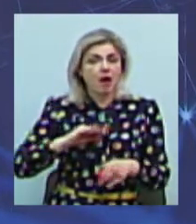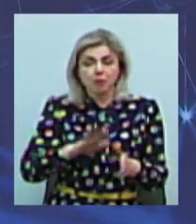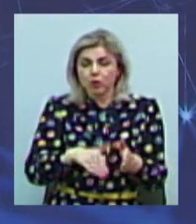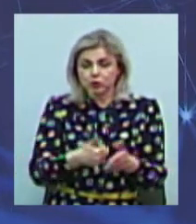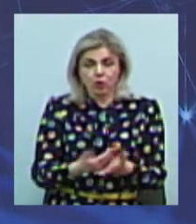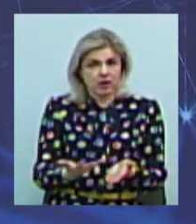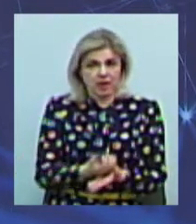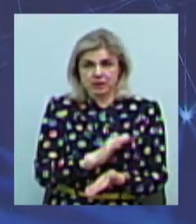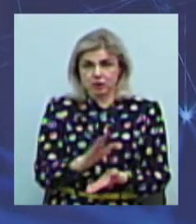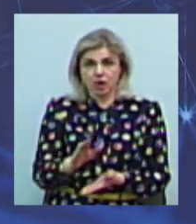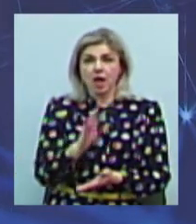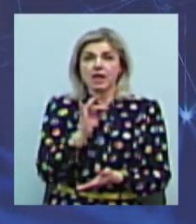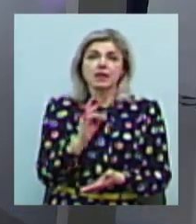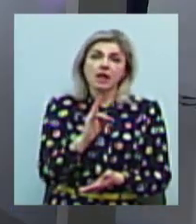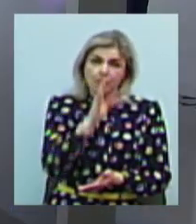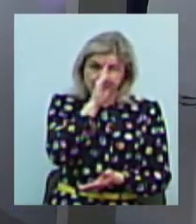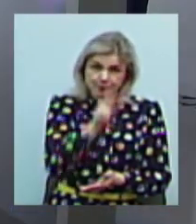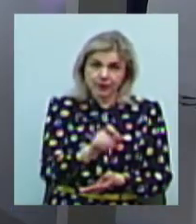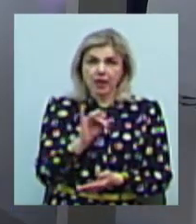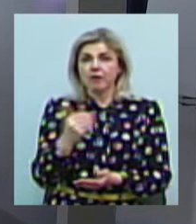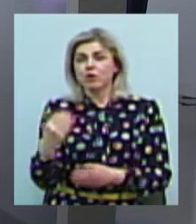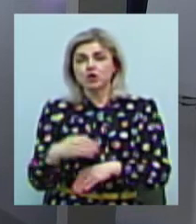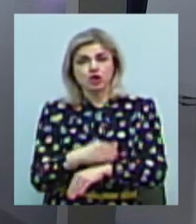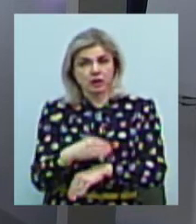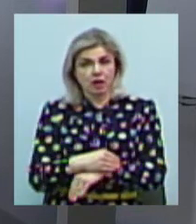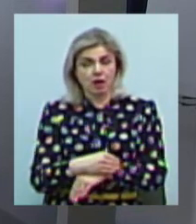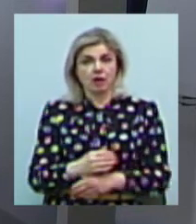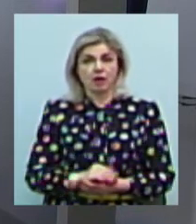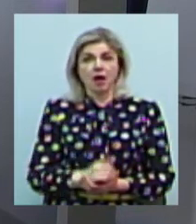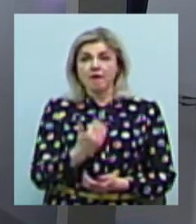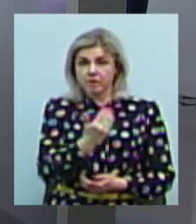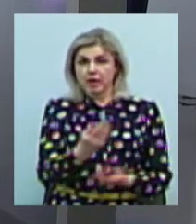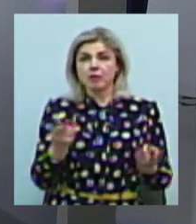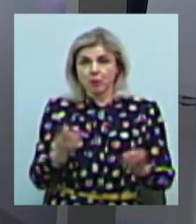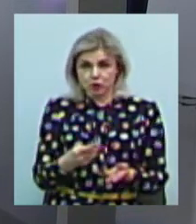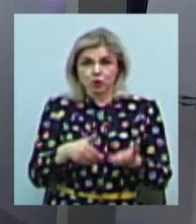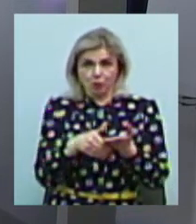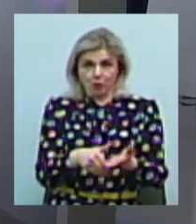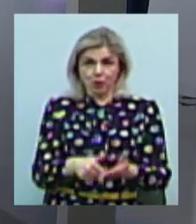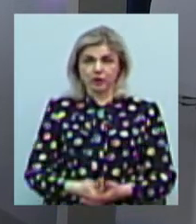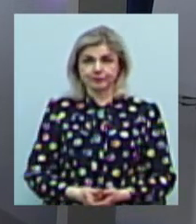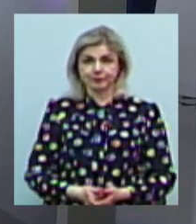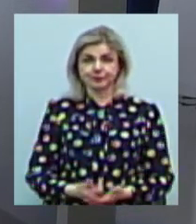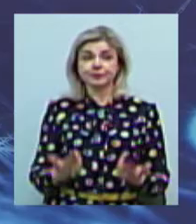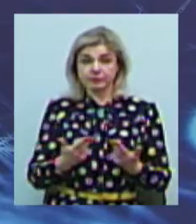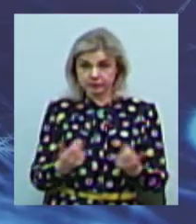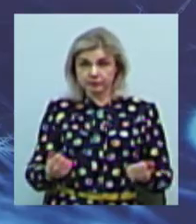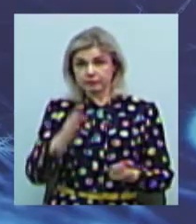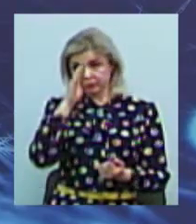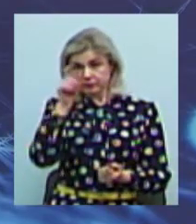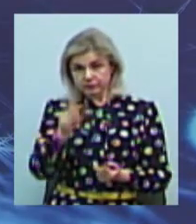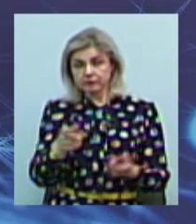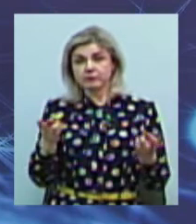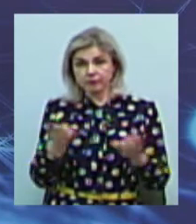знайшов ані він, ані його жінка. Тобто він потребує допомоги? Ну, звичайно, він потребує, може,